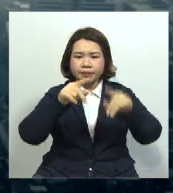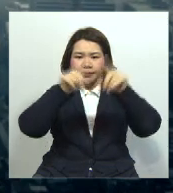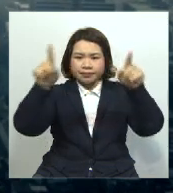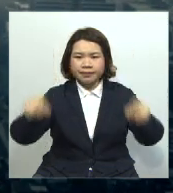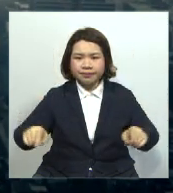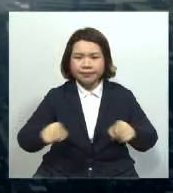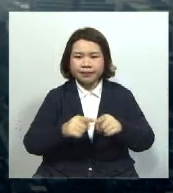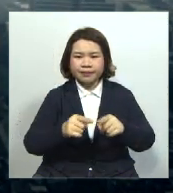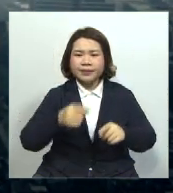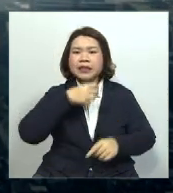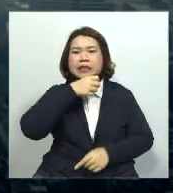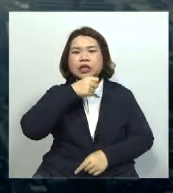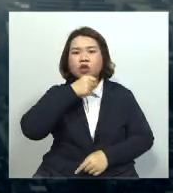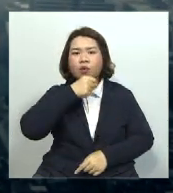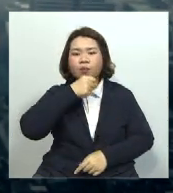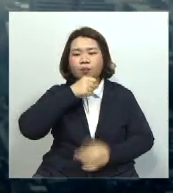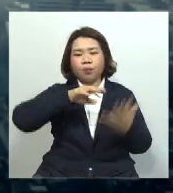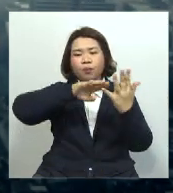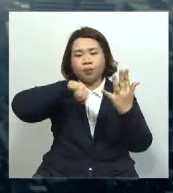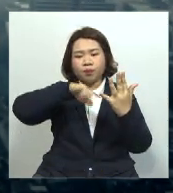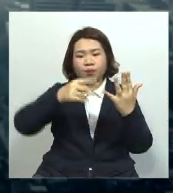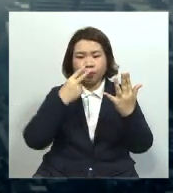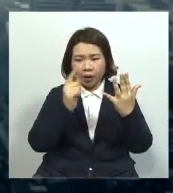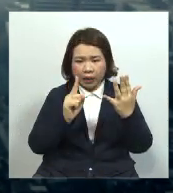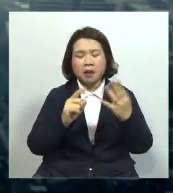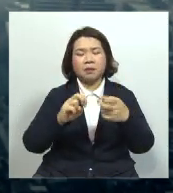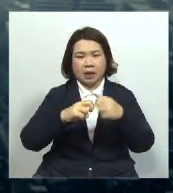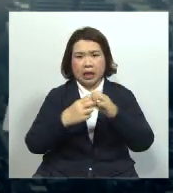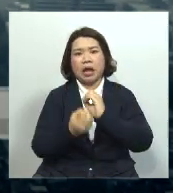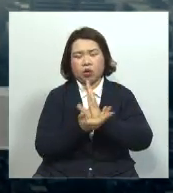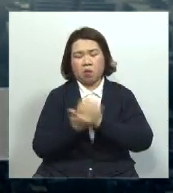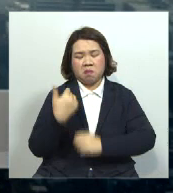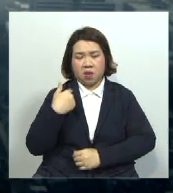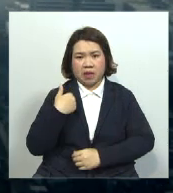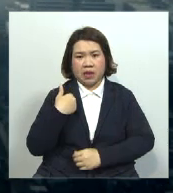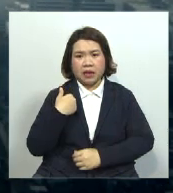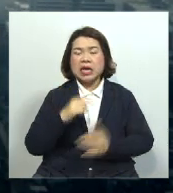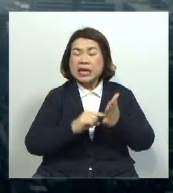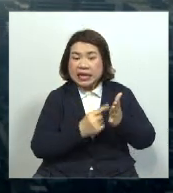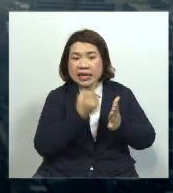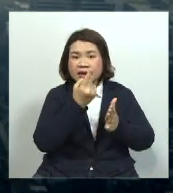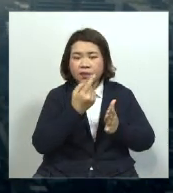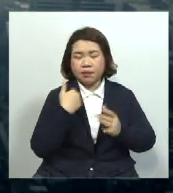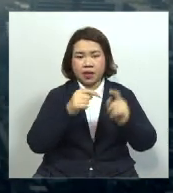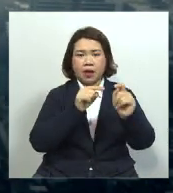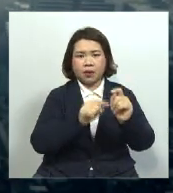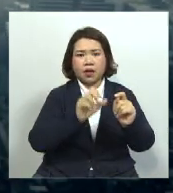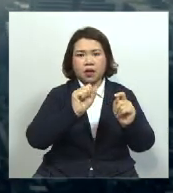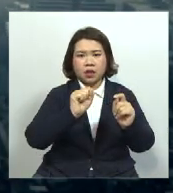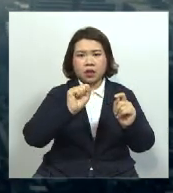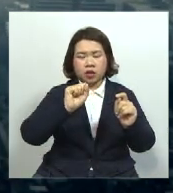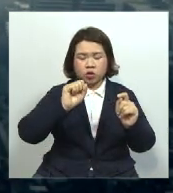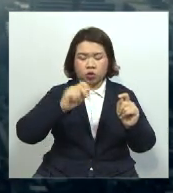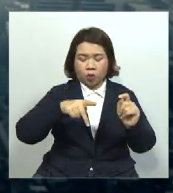าจอเนี่ยก็จะเป็นพื้นที่สีส้มนะคะก็คืออยู่ในระดับเริ่มส่งผลกระทบต่อสุขภาพและพื้นที่อำเภอสบป้า